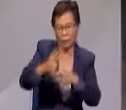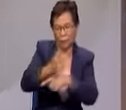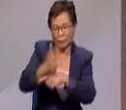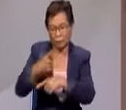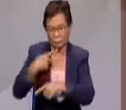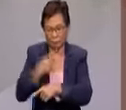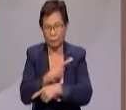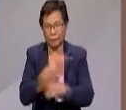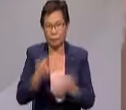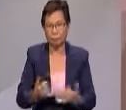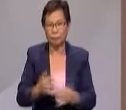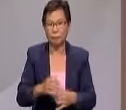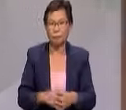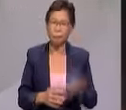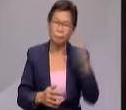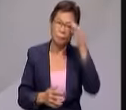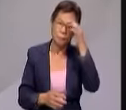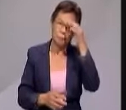lah.